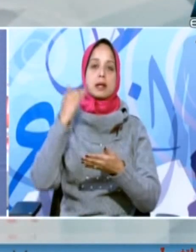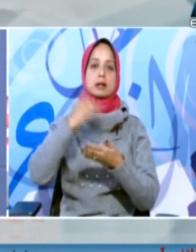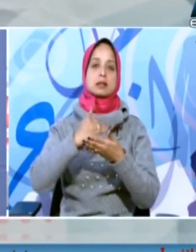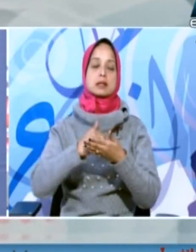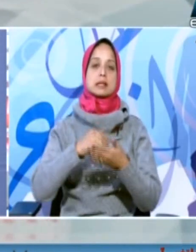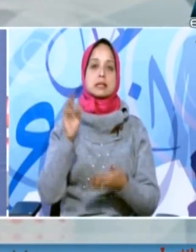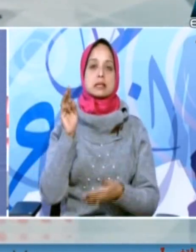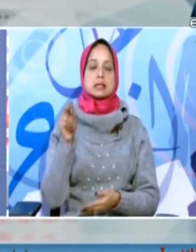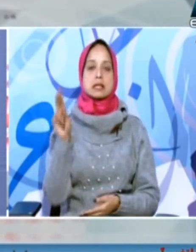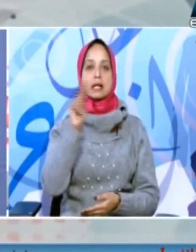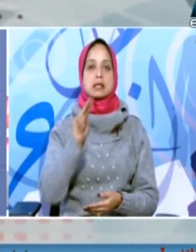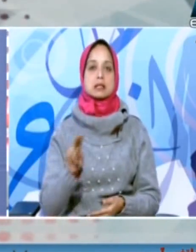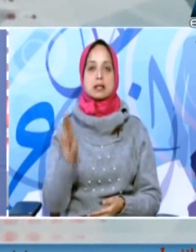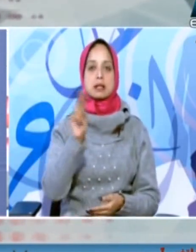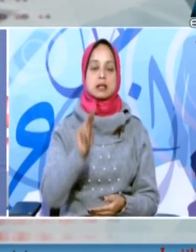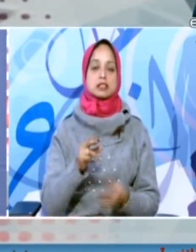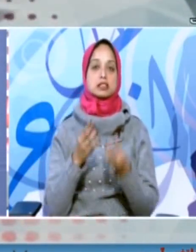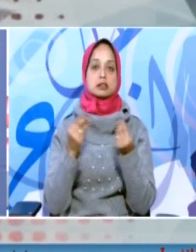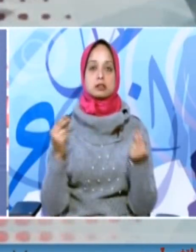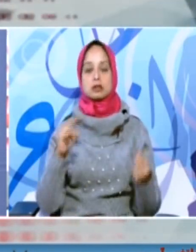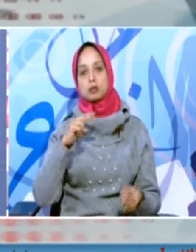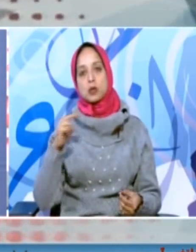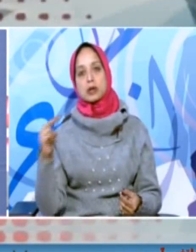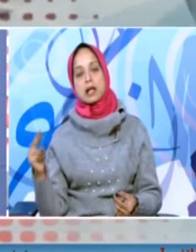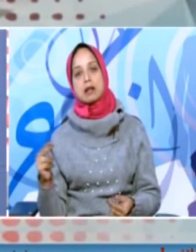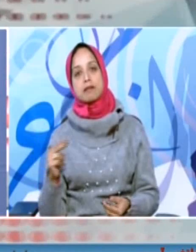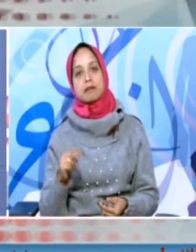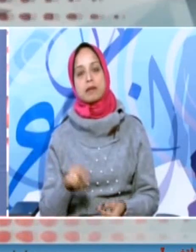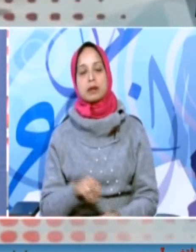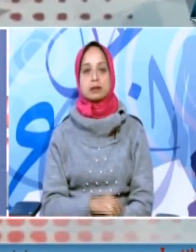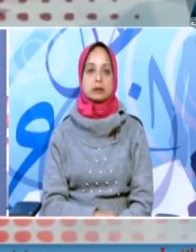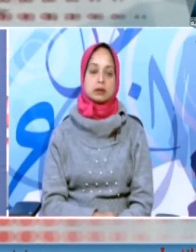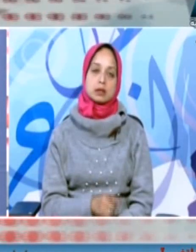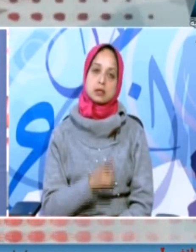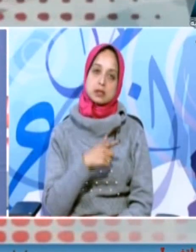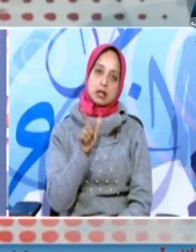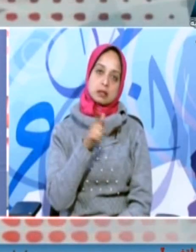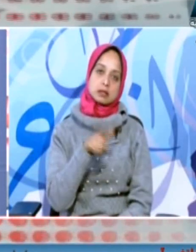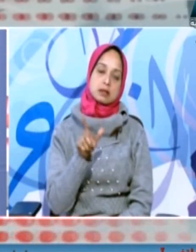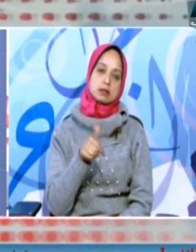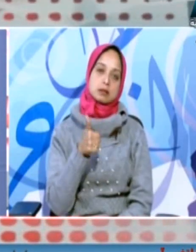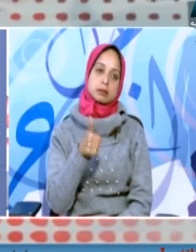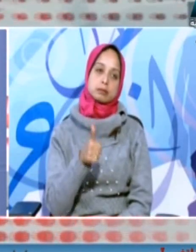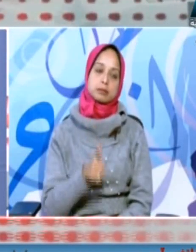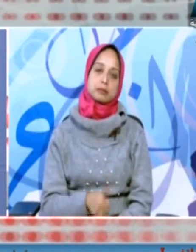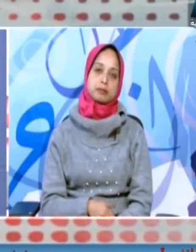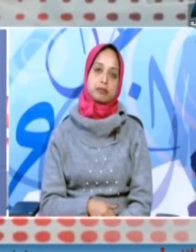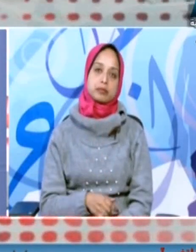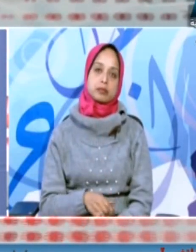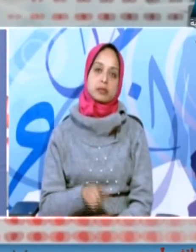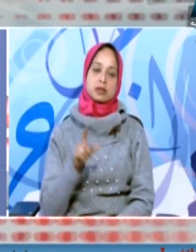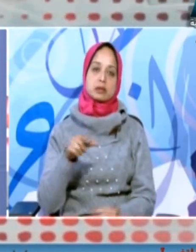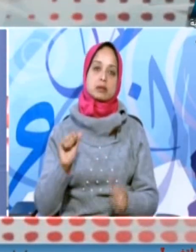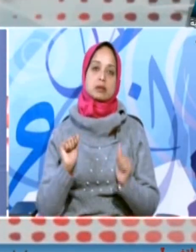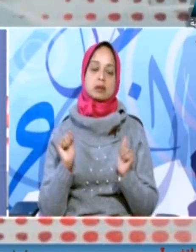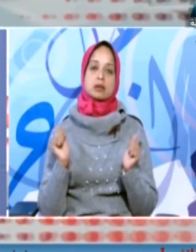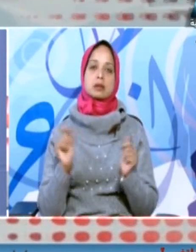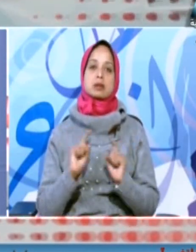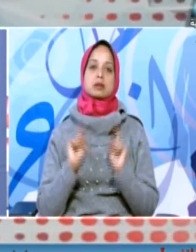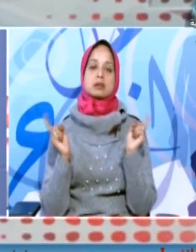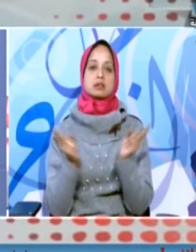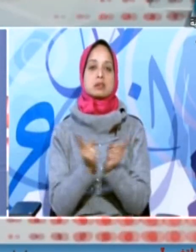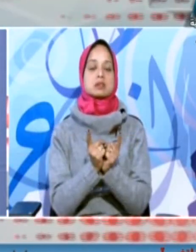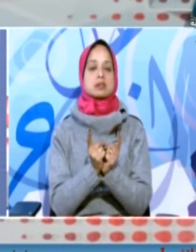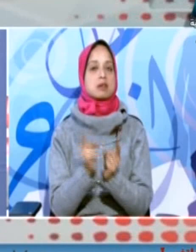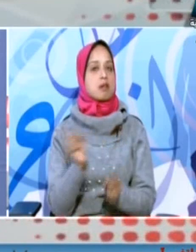الأسئلة الأسئلة الأخيرة، فاهمني؟ أيوه معاك، ماشي. صح. طب أوكي تمام كده. انما انا مش عايزك تختصر يا محمود، لان الاختصار السنه اللي فاتت